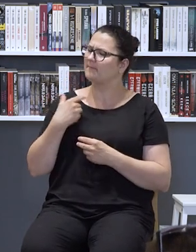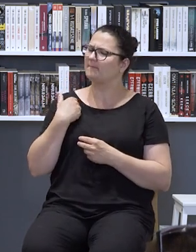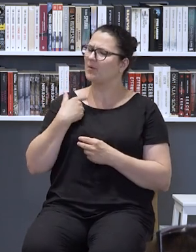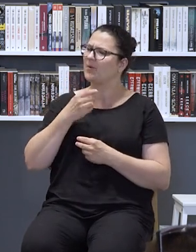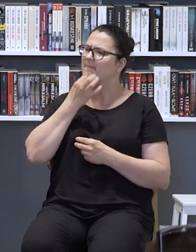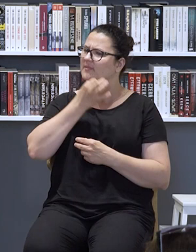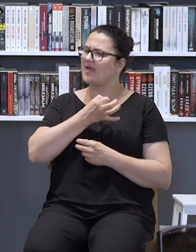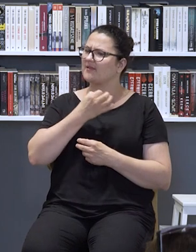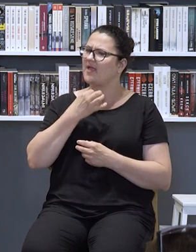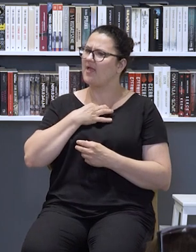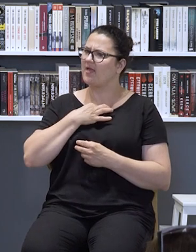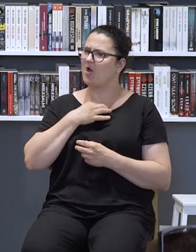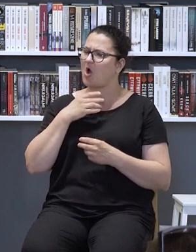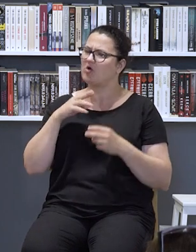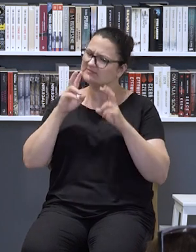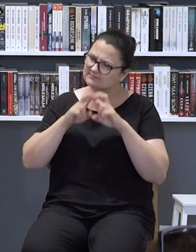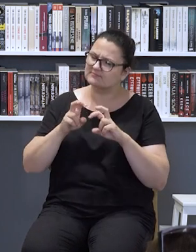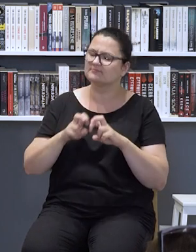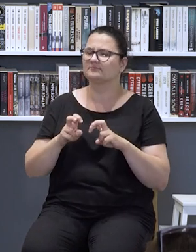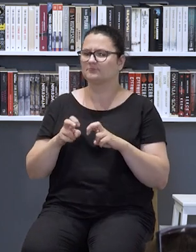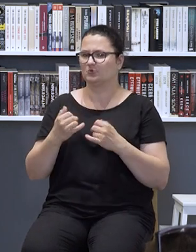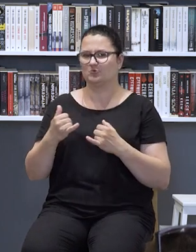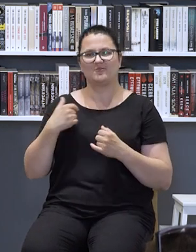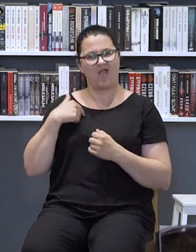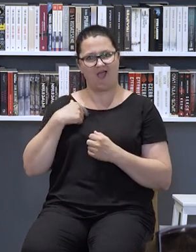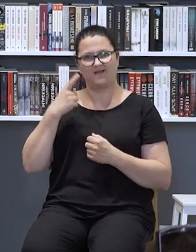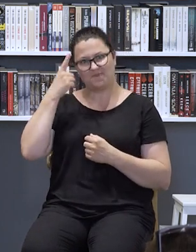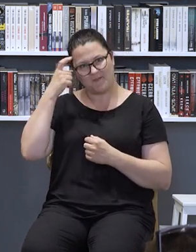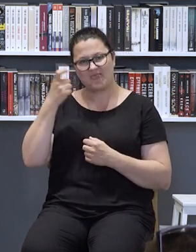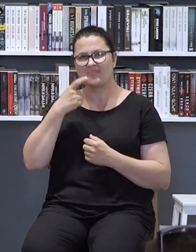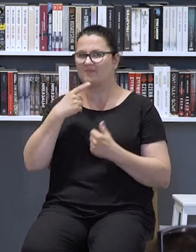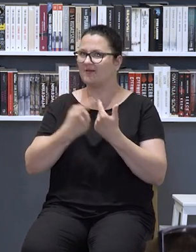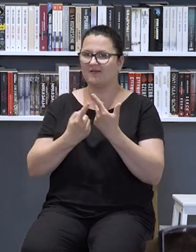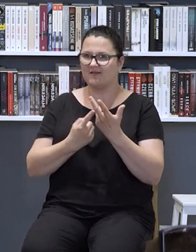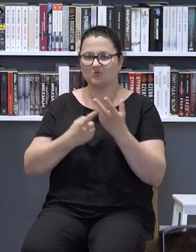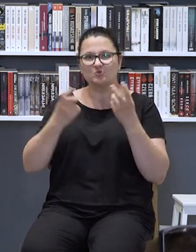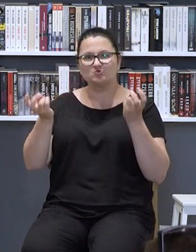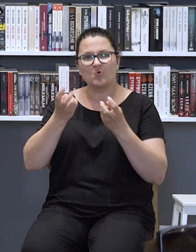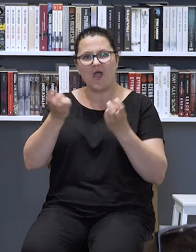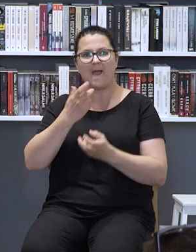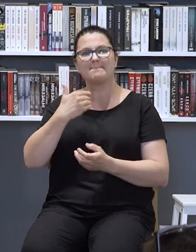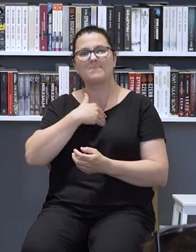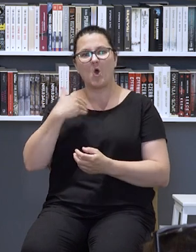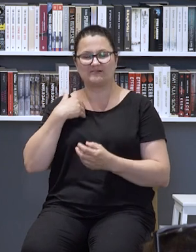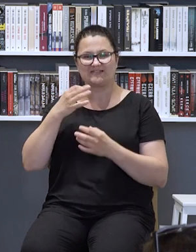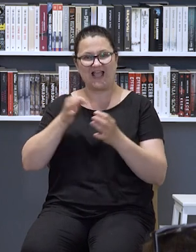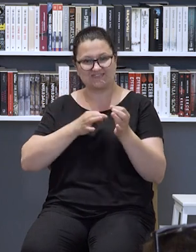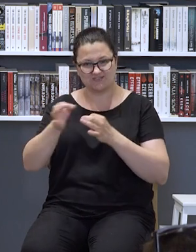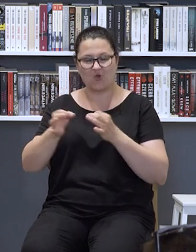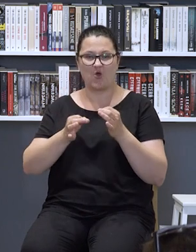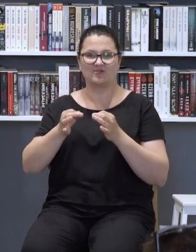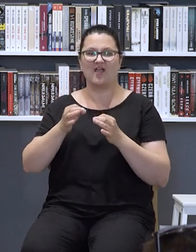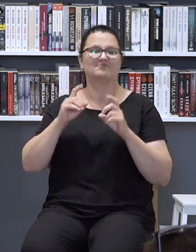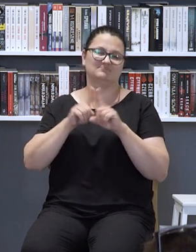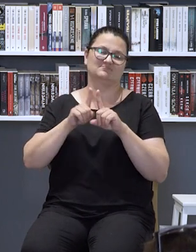o badania. To ten moment pamiętam najwyraźniej. Ja szukałam w historii Polski, w historii świata